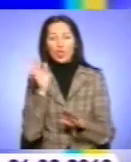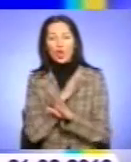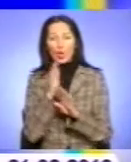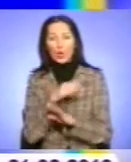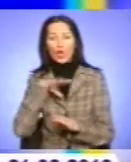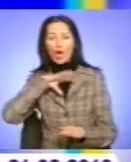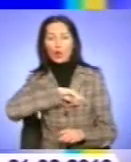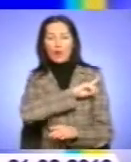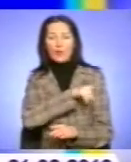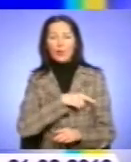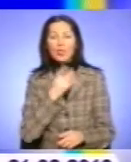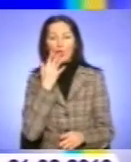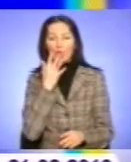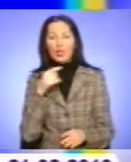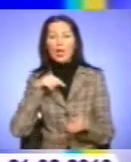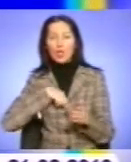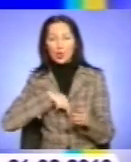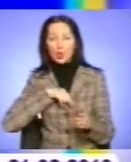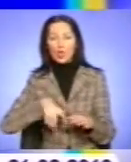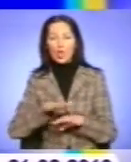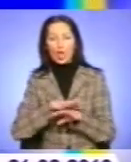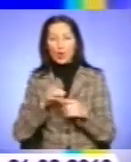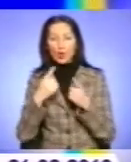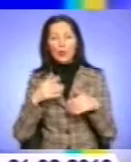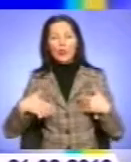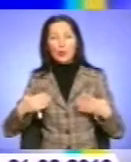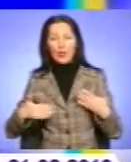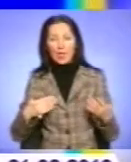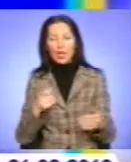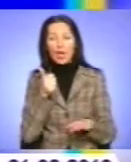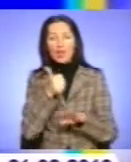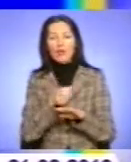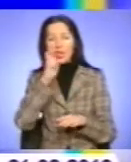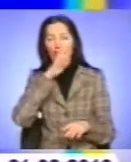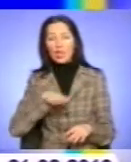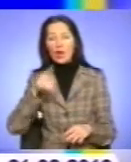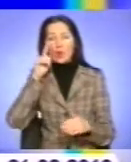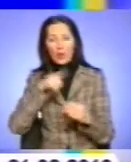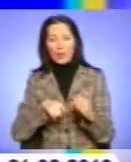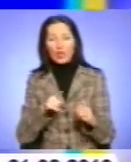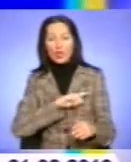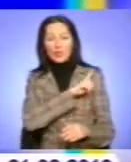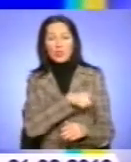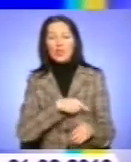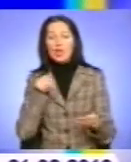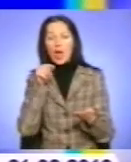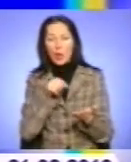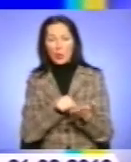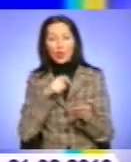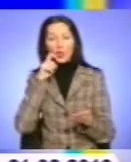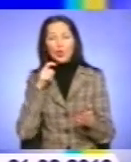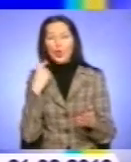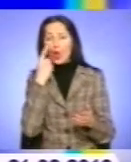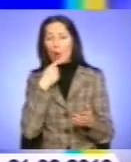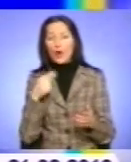народу, йдеться у вітанні. Глава держави переконаний, що зміцнення позицій української мови у всіх сферах соціального життя,